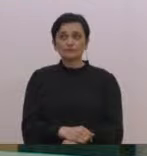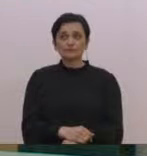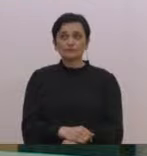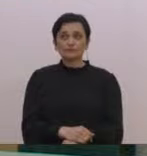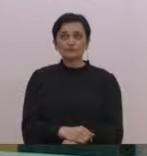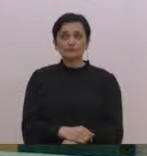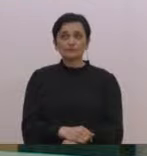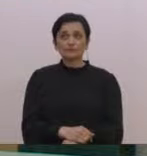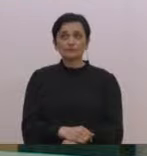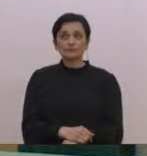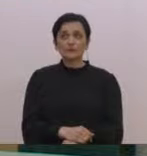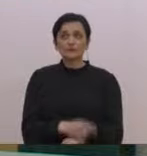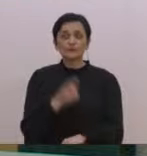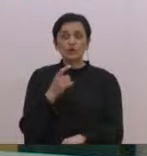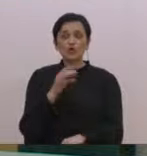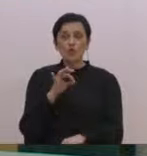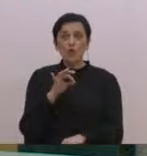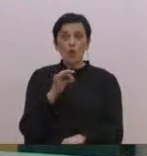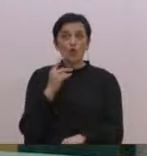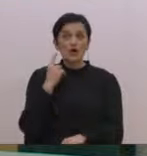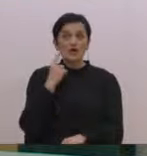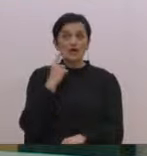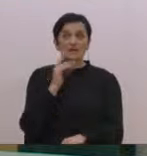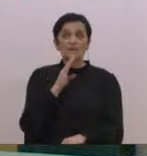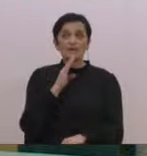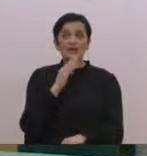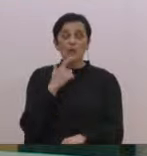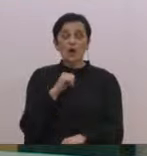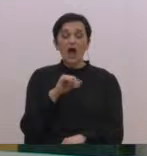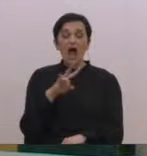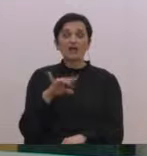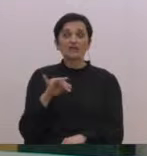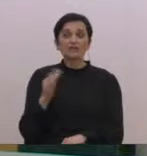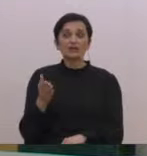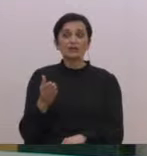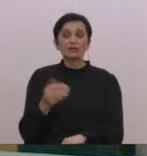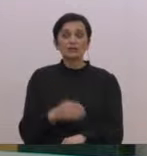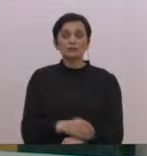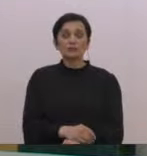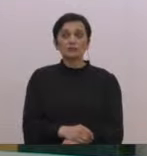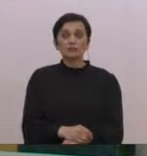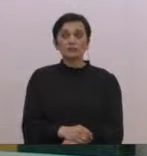Ho, robot, căsvi ce credea, calvatoniani.